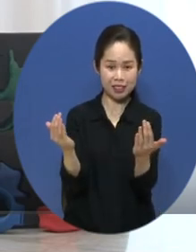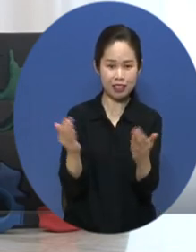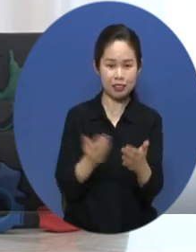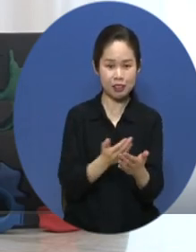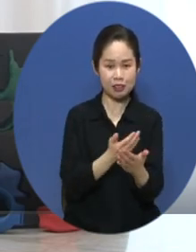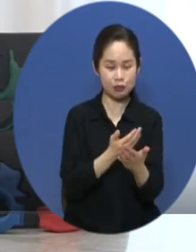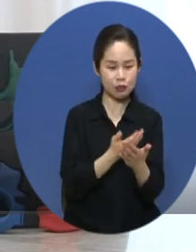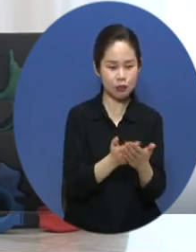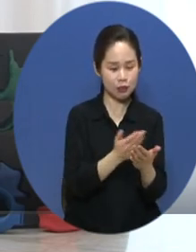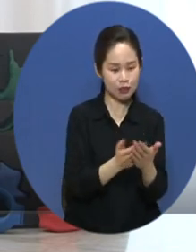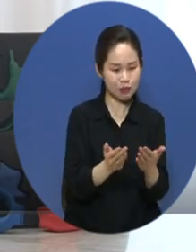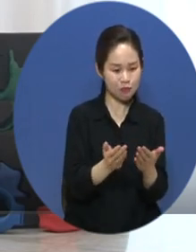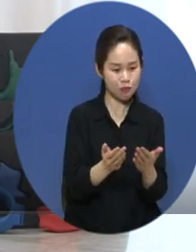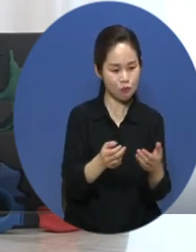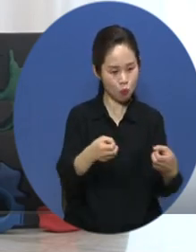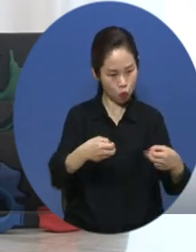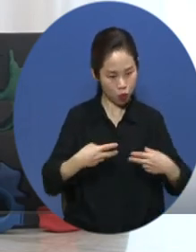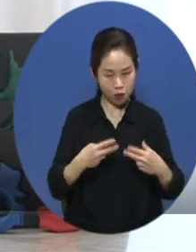그림을 그리고